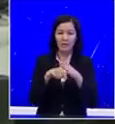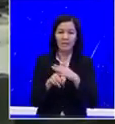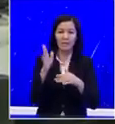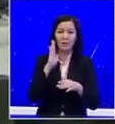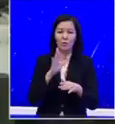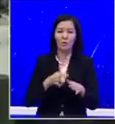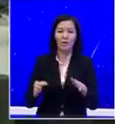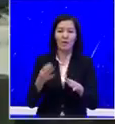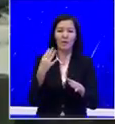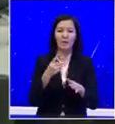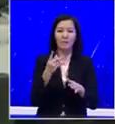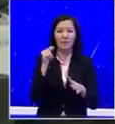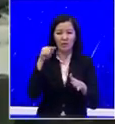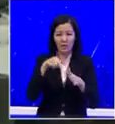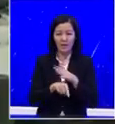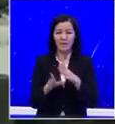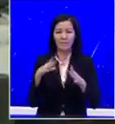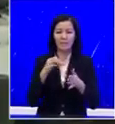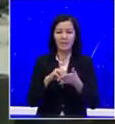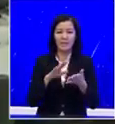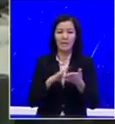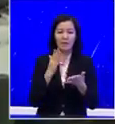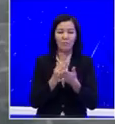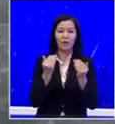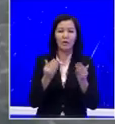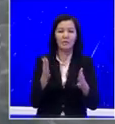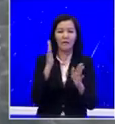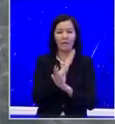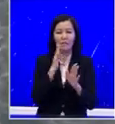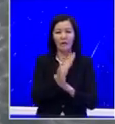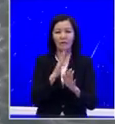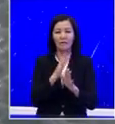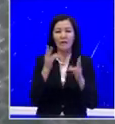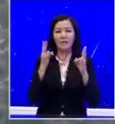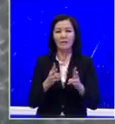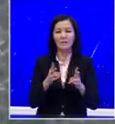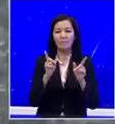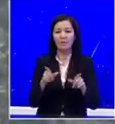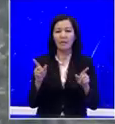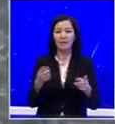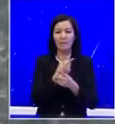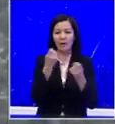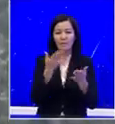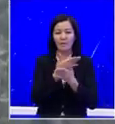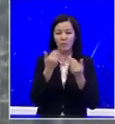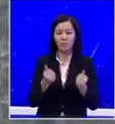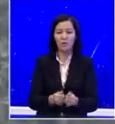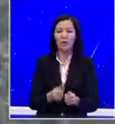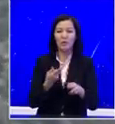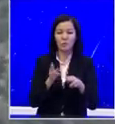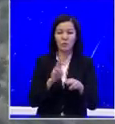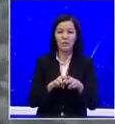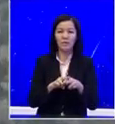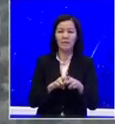мұхиттың 41,5 шақырым тереңдігінде тіркеліп отыр. Әзірге табиғаттың тосын мінезінен зардап шеккендер туралы мәлімет жоқ. Сонымен